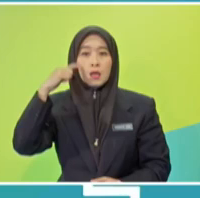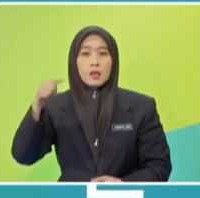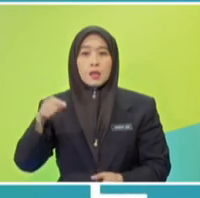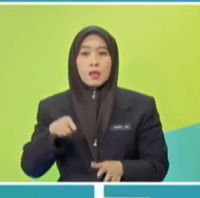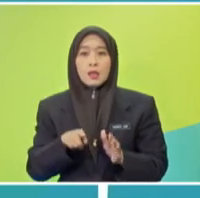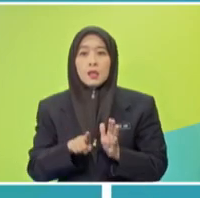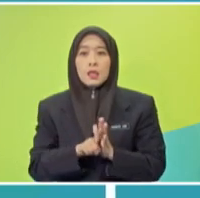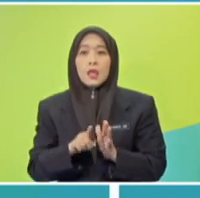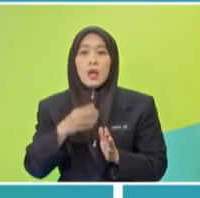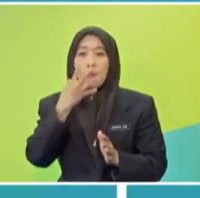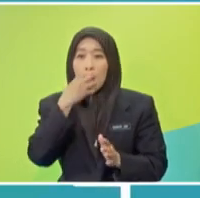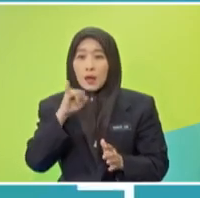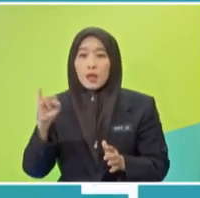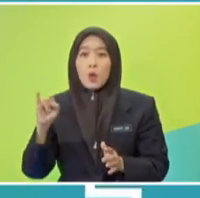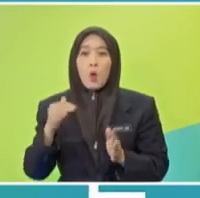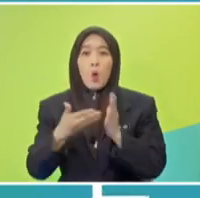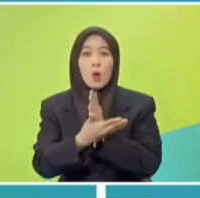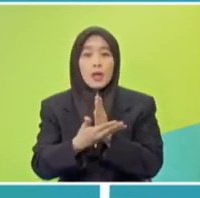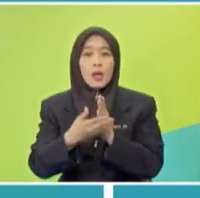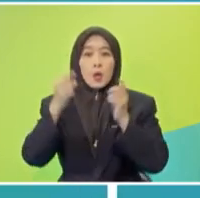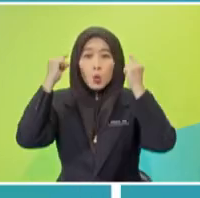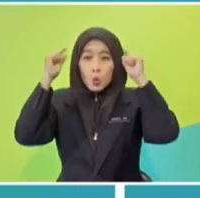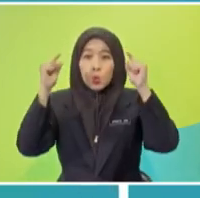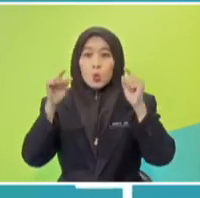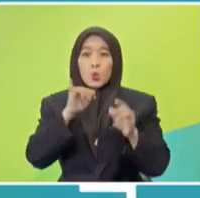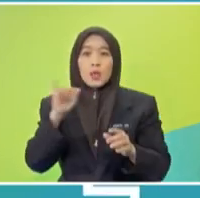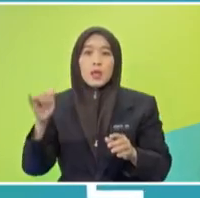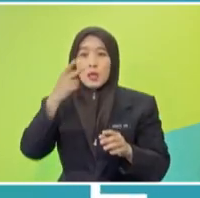oleh gurunya Kirana datang